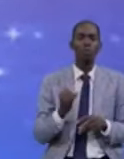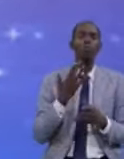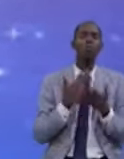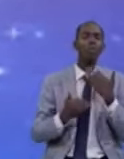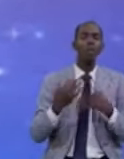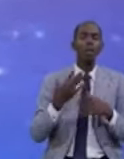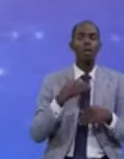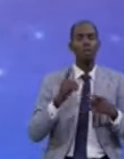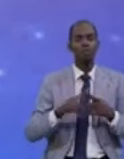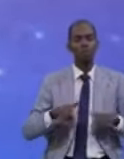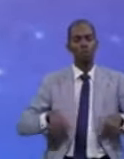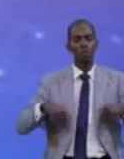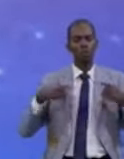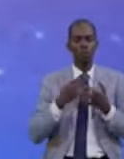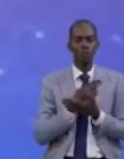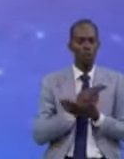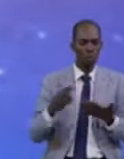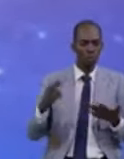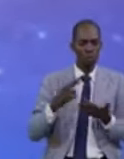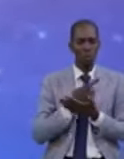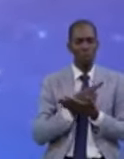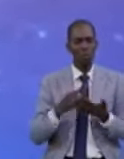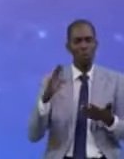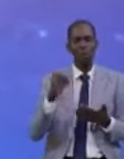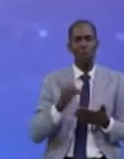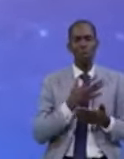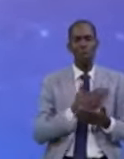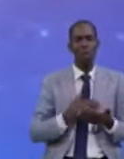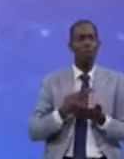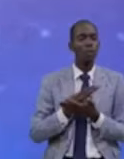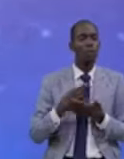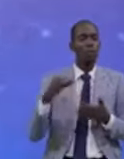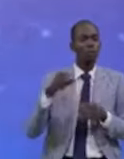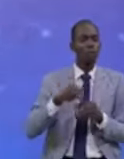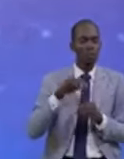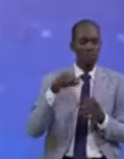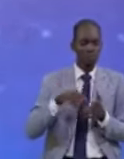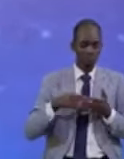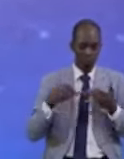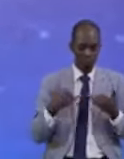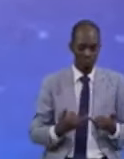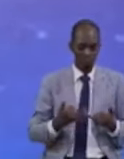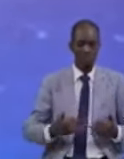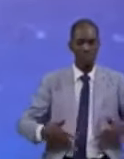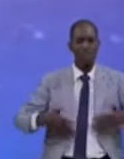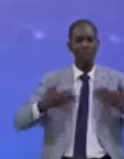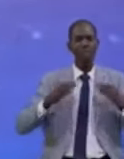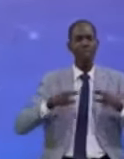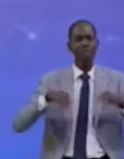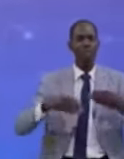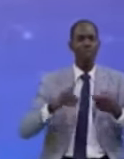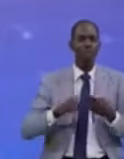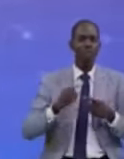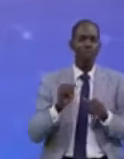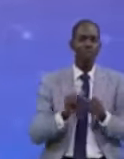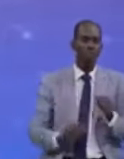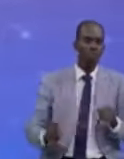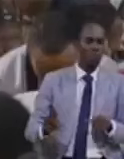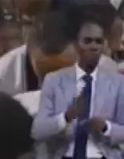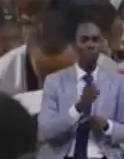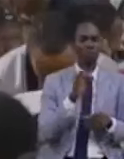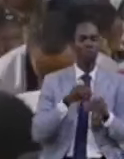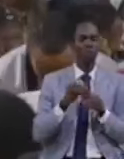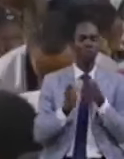sobrement dans la justice dans la piété dans ce cette vie présente accordela chacun au nom de